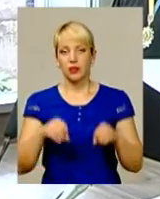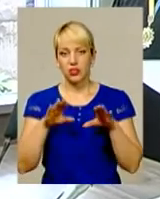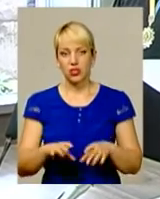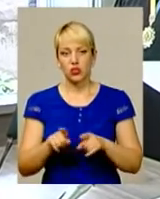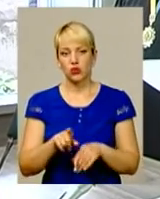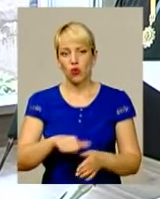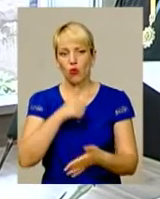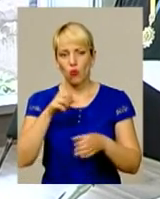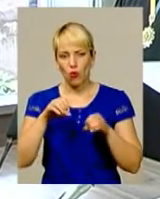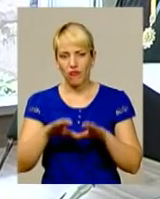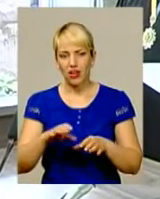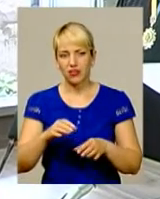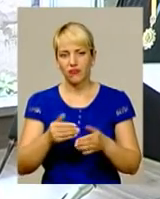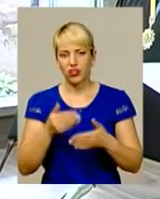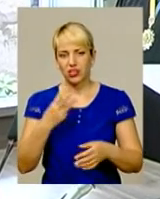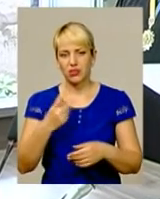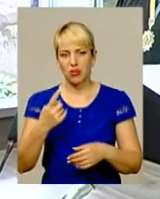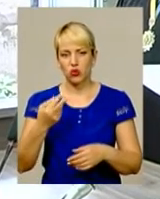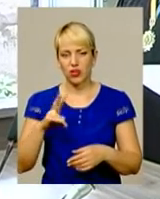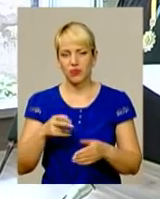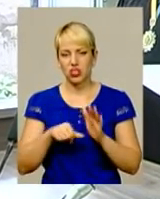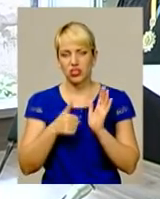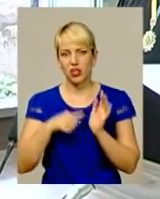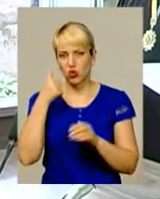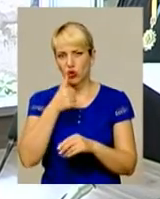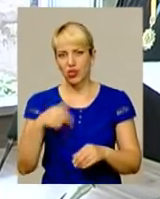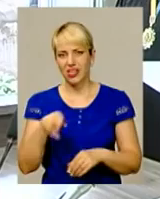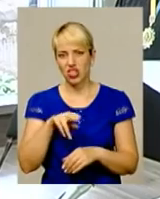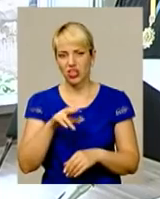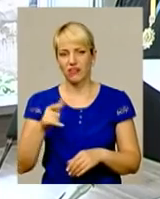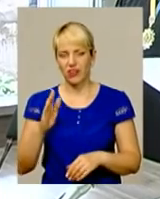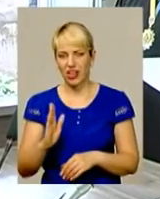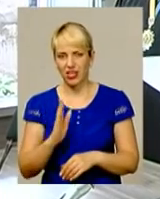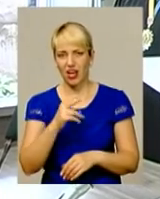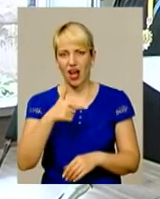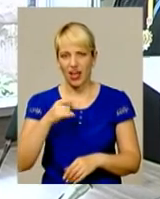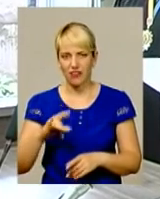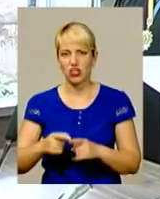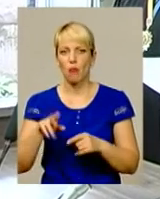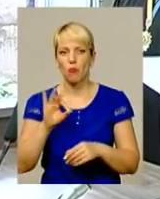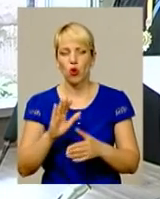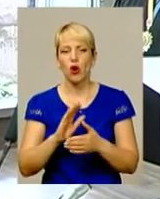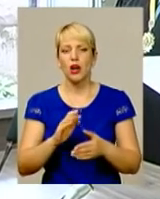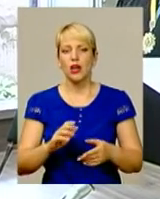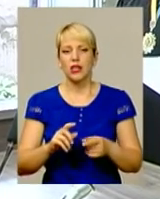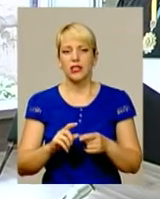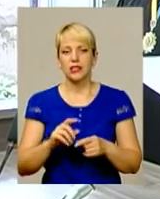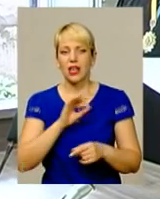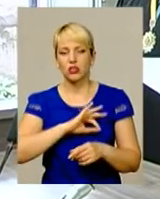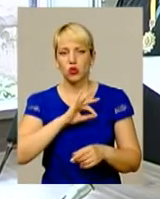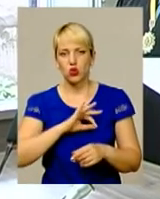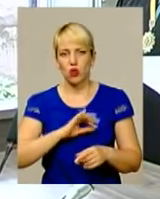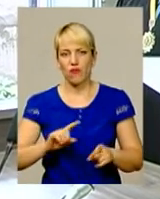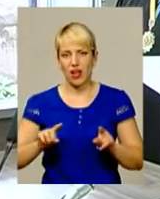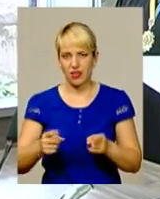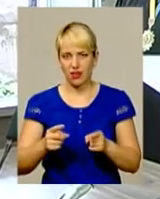Хмельницького міського суду від 31 липня 2016 року щодо Дяченка Валерія Георгарійовича про застосування запобіжного заходу у вигляді тримання